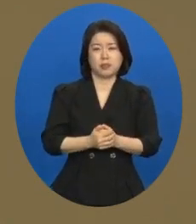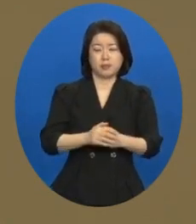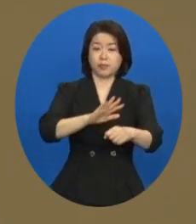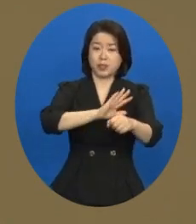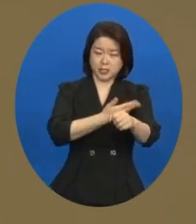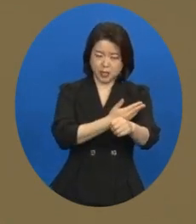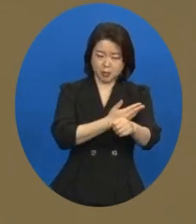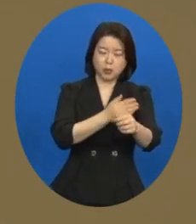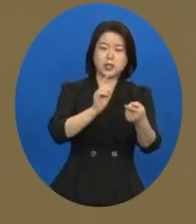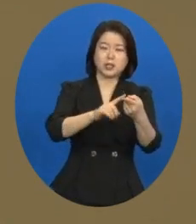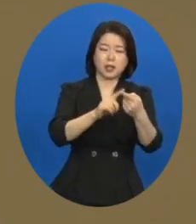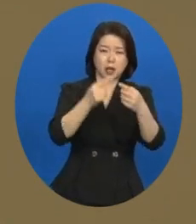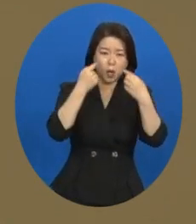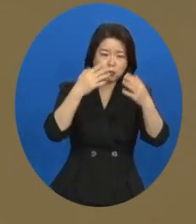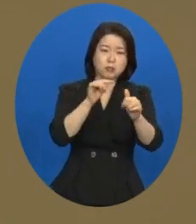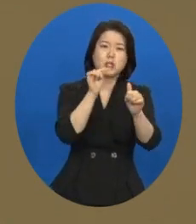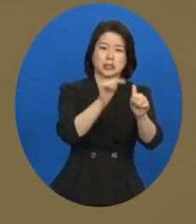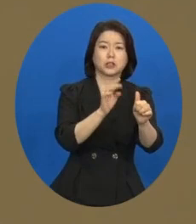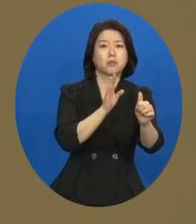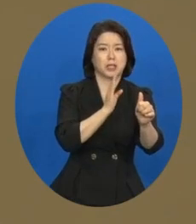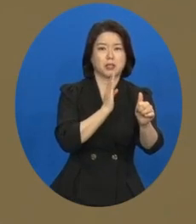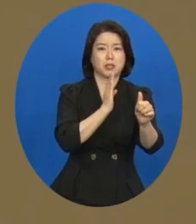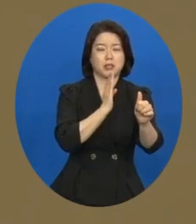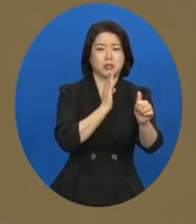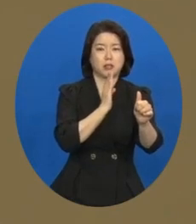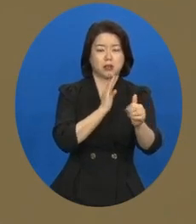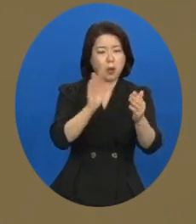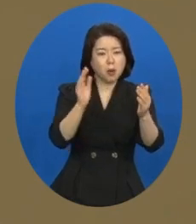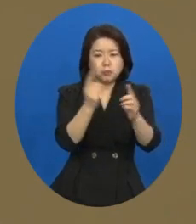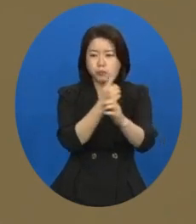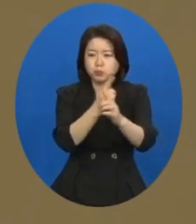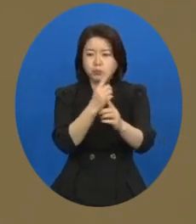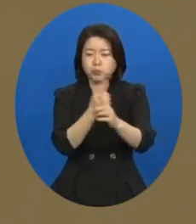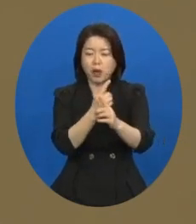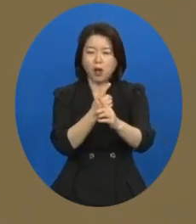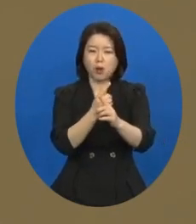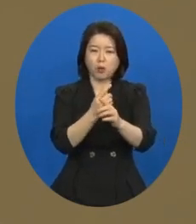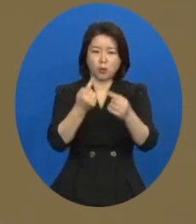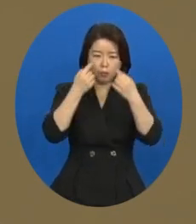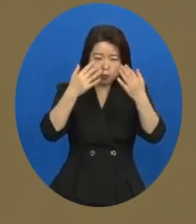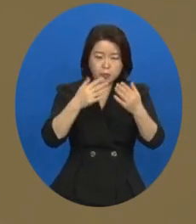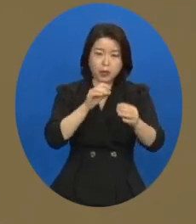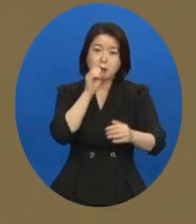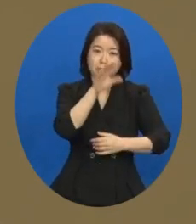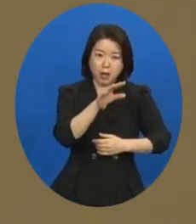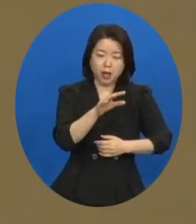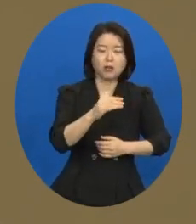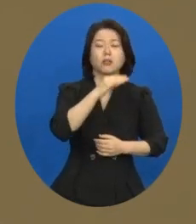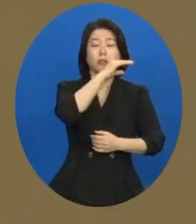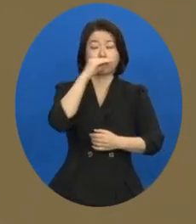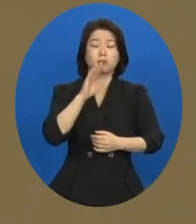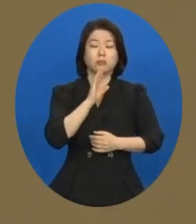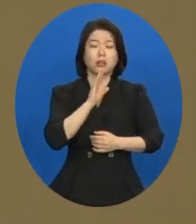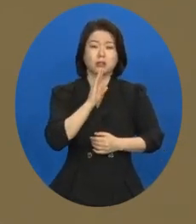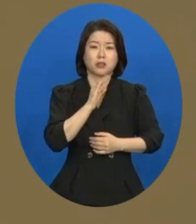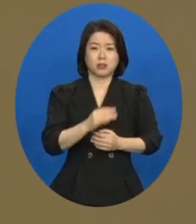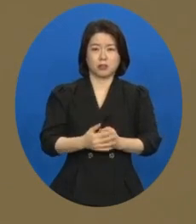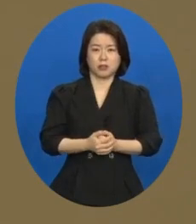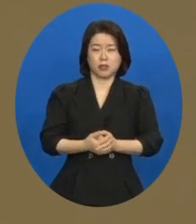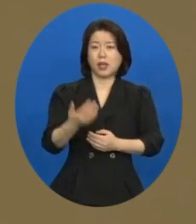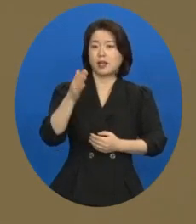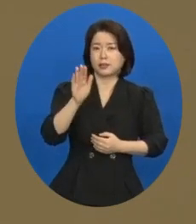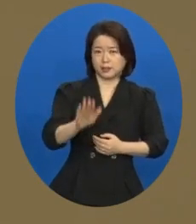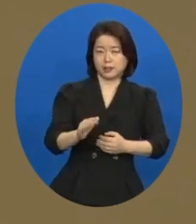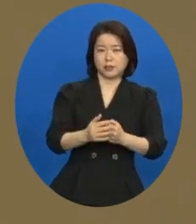잘못은 잘못으로 분명히 지적하고 고쳐야 될 것은 고쳐야 된다고 말하는 것은 옳아요.